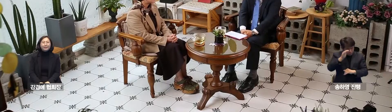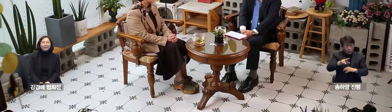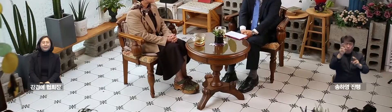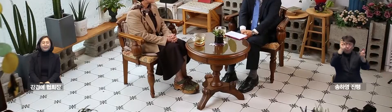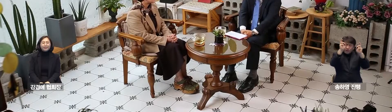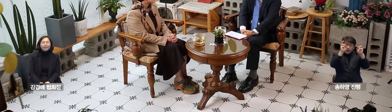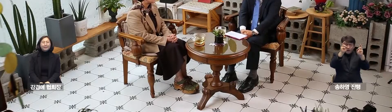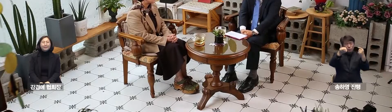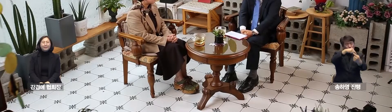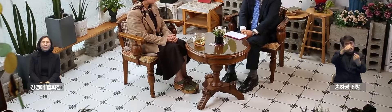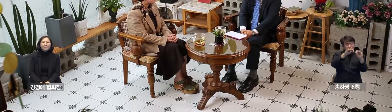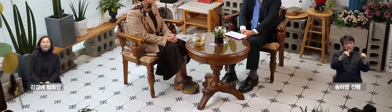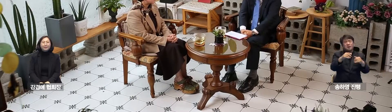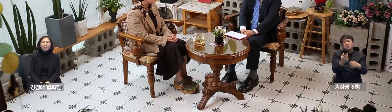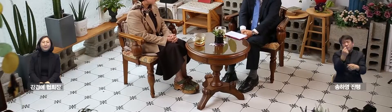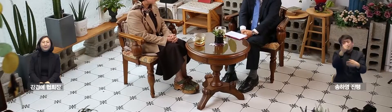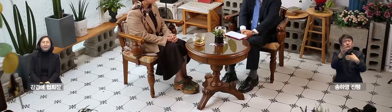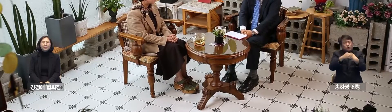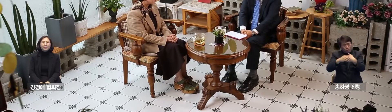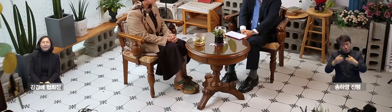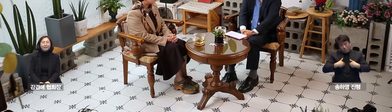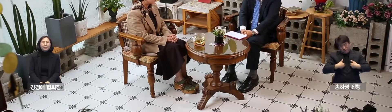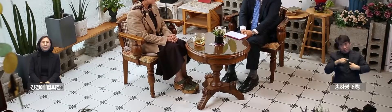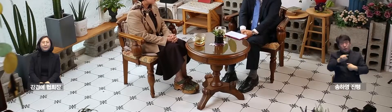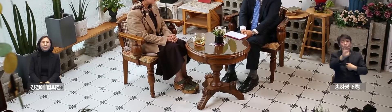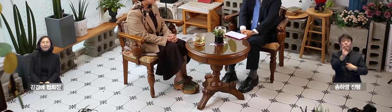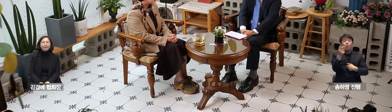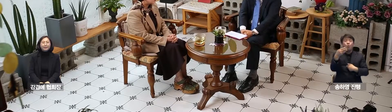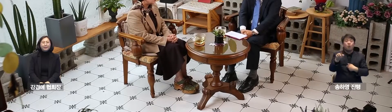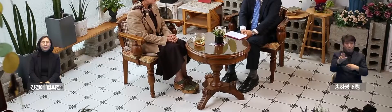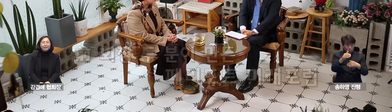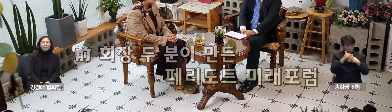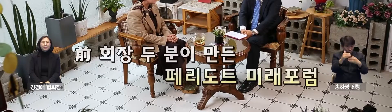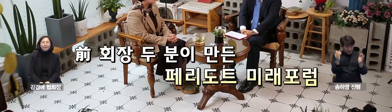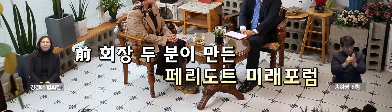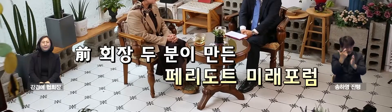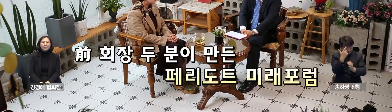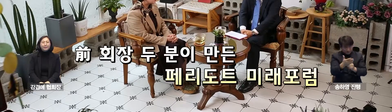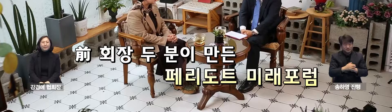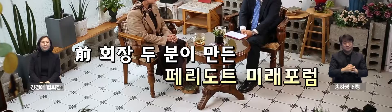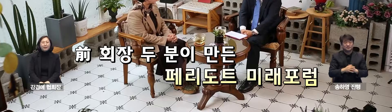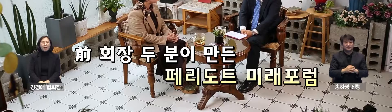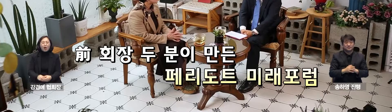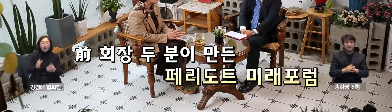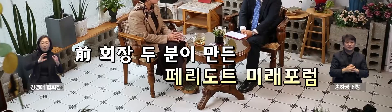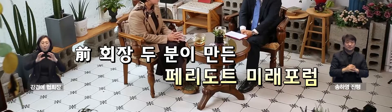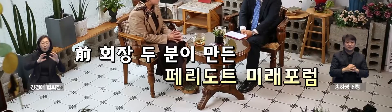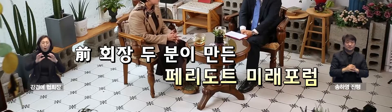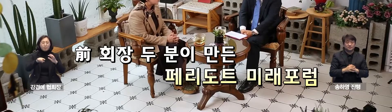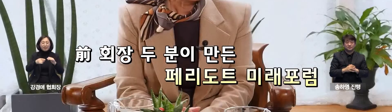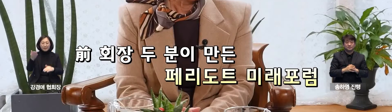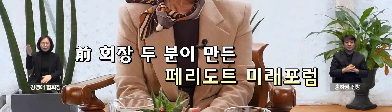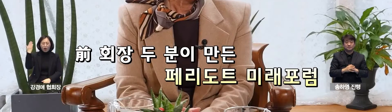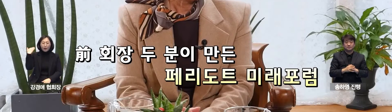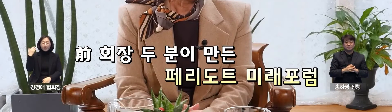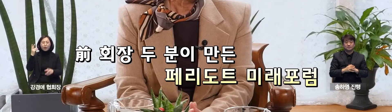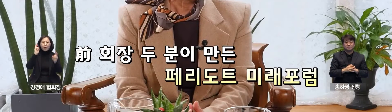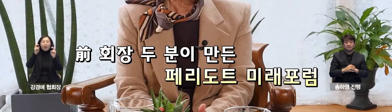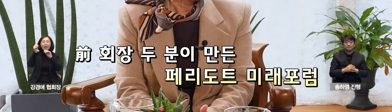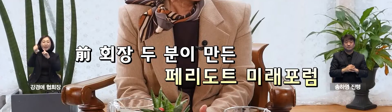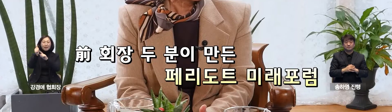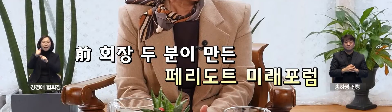분들은 더 빨리빨리 적응해야 되겠죠. 이런 포럼도 준비하셨다고 하던데. 그 페리저트 포럼이라고 해서 전 회장인